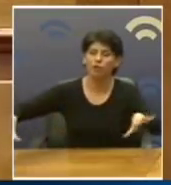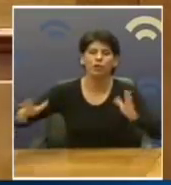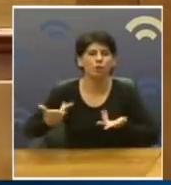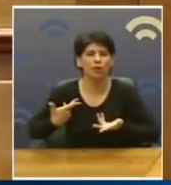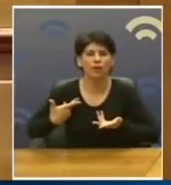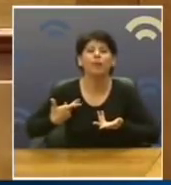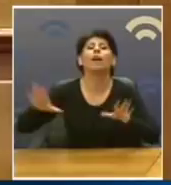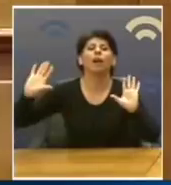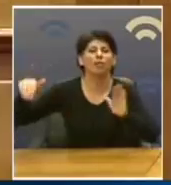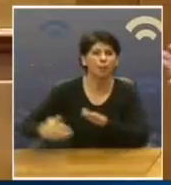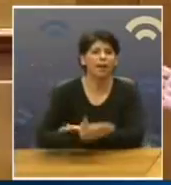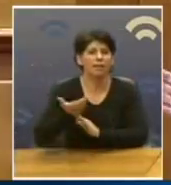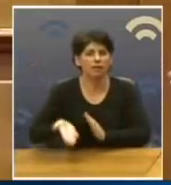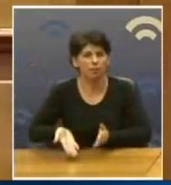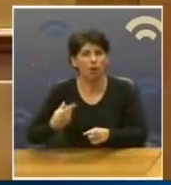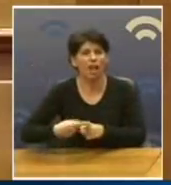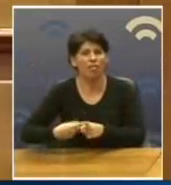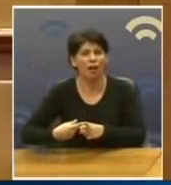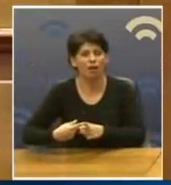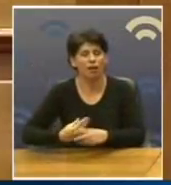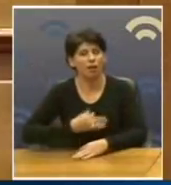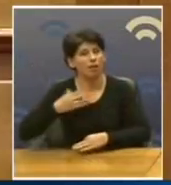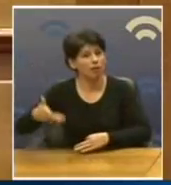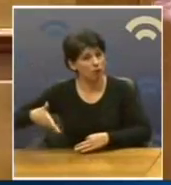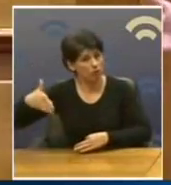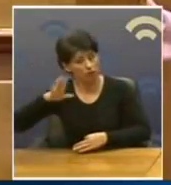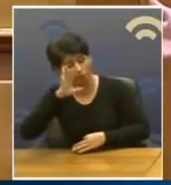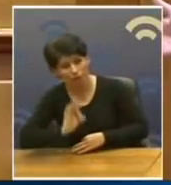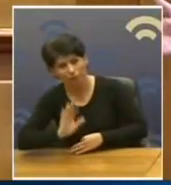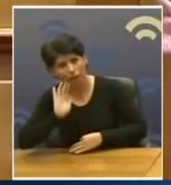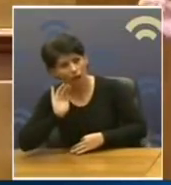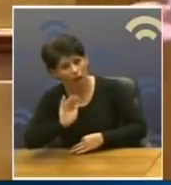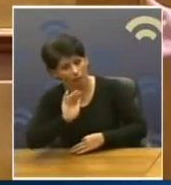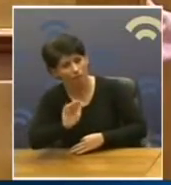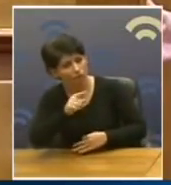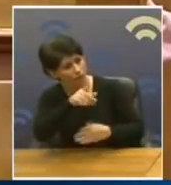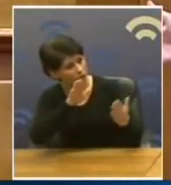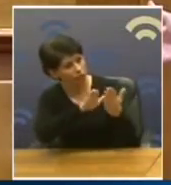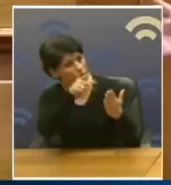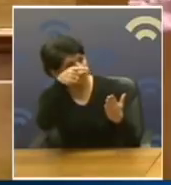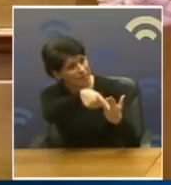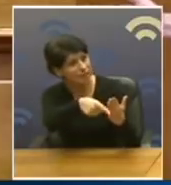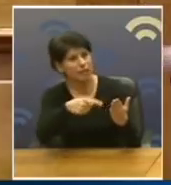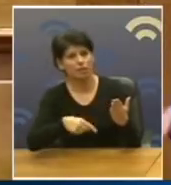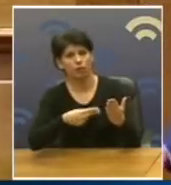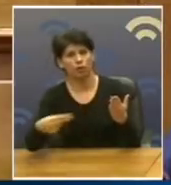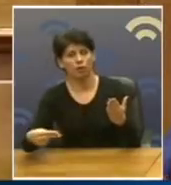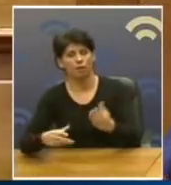ακούμπησε? Και κύριε Μητσοτάκη, ειλικρινά απευθύνομαι και σε εσάς για το ζήτημα αυτό.